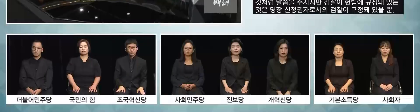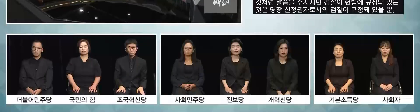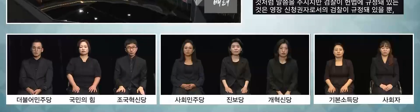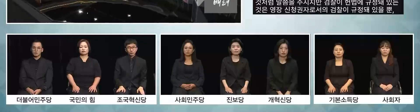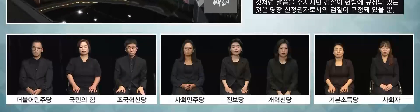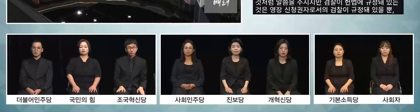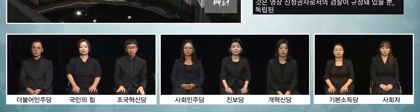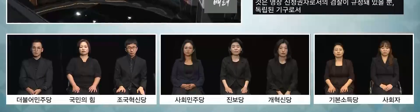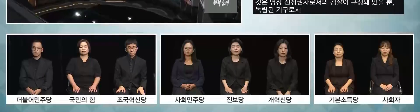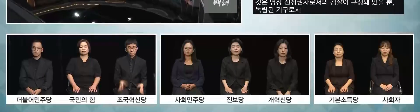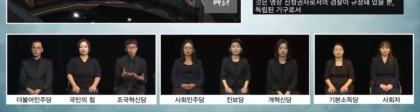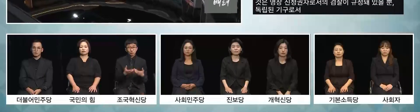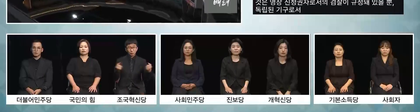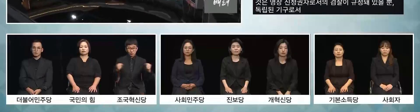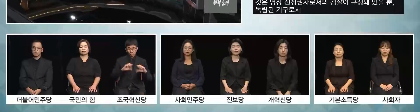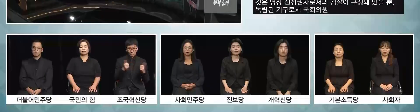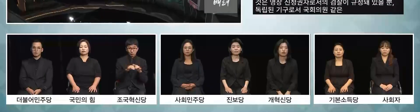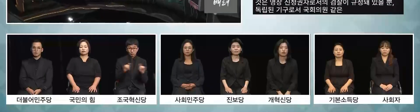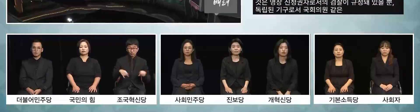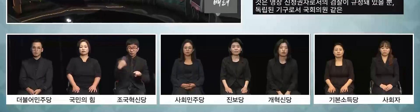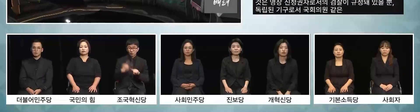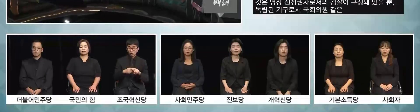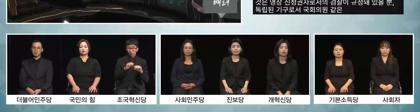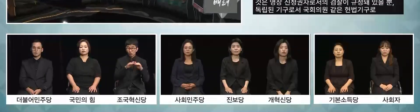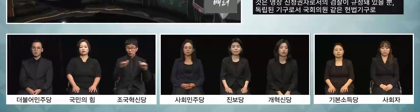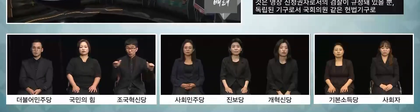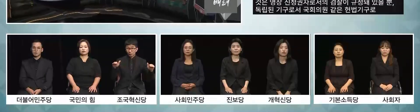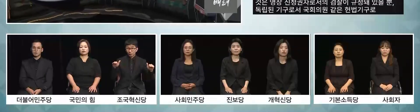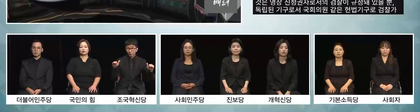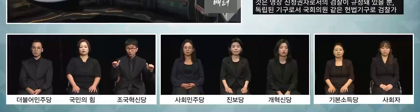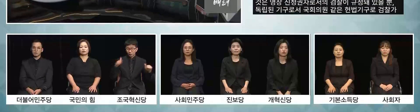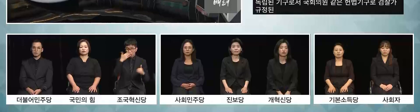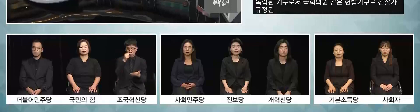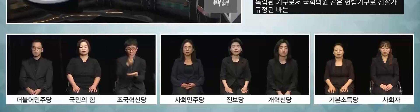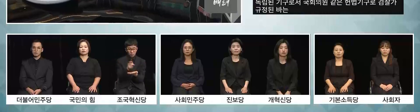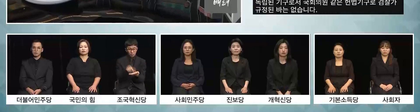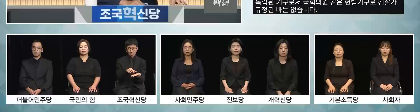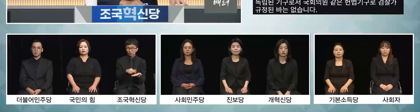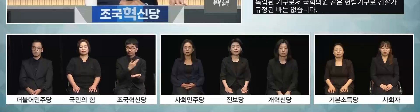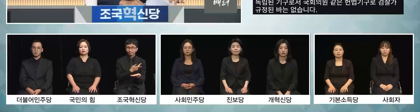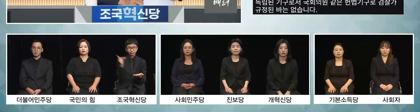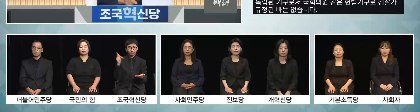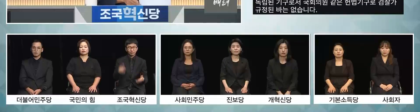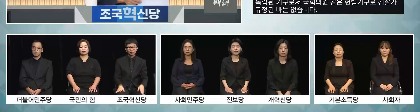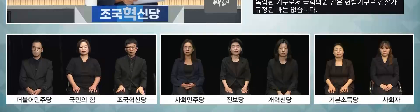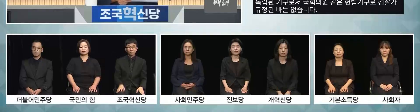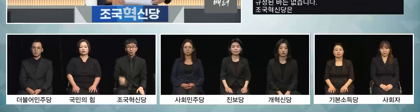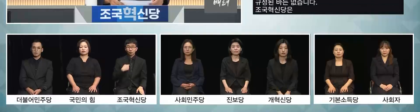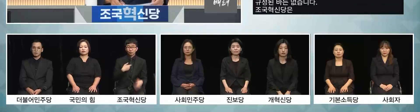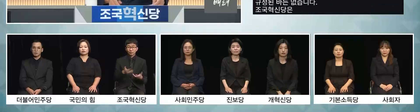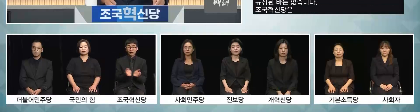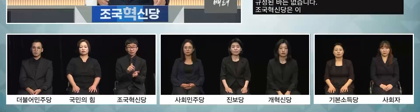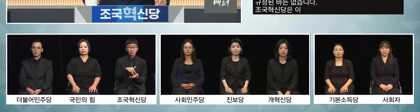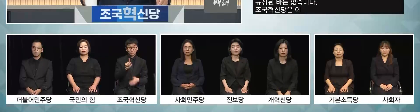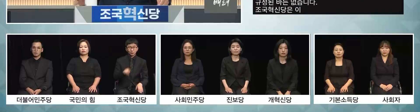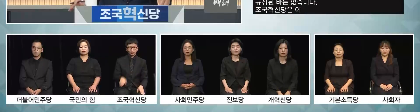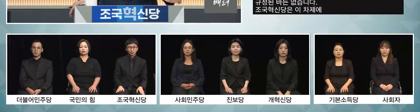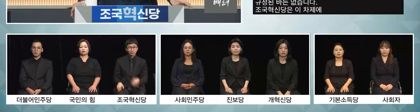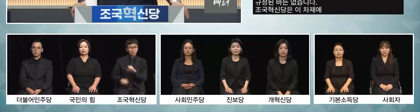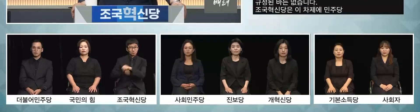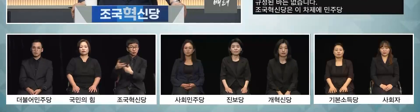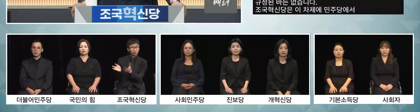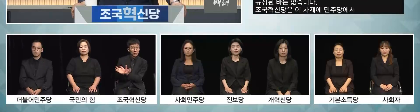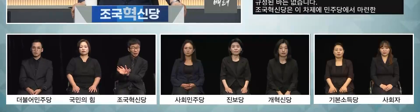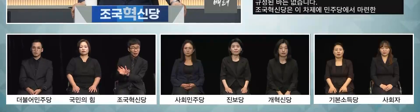기구로서 국회의원 같은 헌법기구로 검사가 규정된 바는 없습니다. 조국혁신당은 이 차제에 민주당에서 마련한